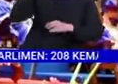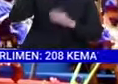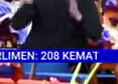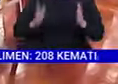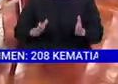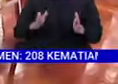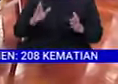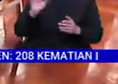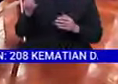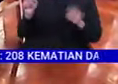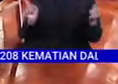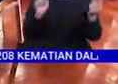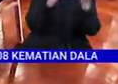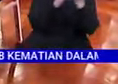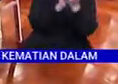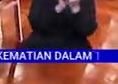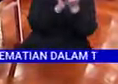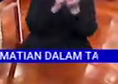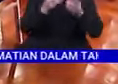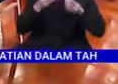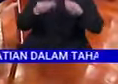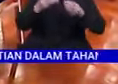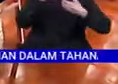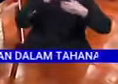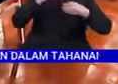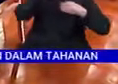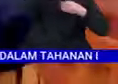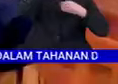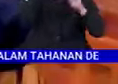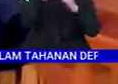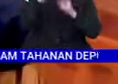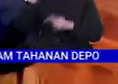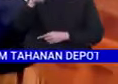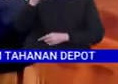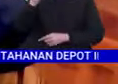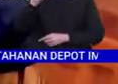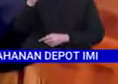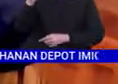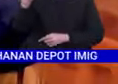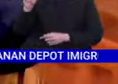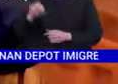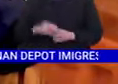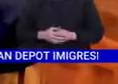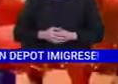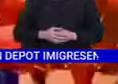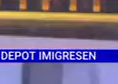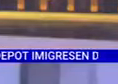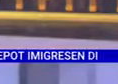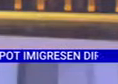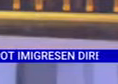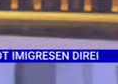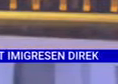Abdullah turut bertemu dan memberi kata-kata semangat kepada Muhammad Hamzah Hai